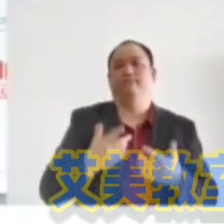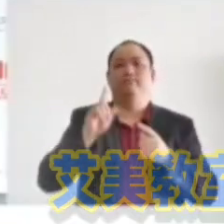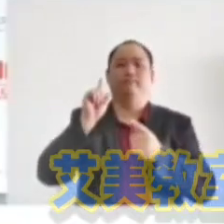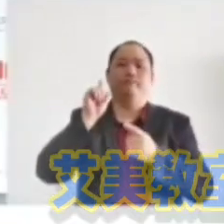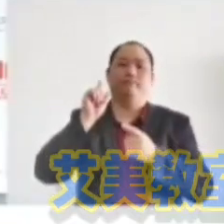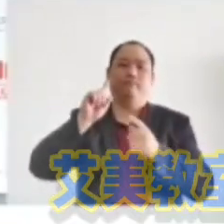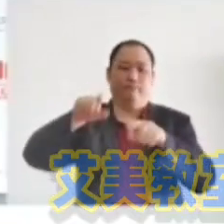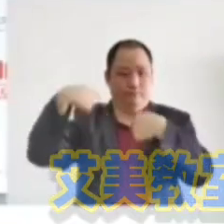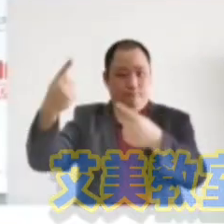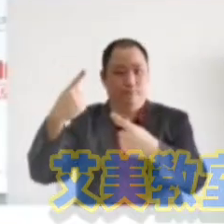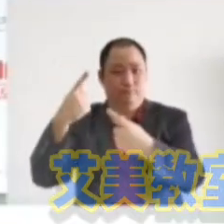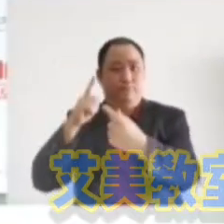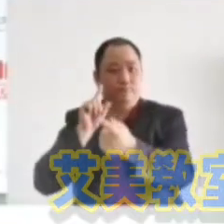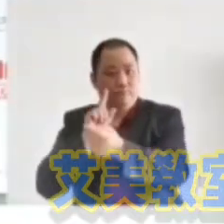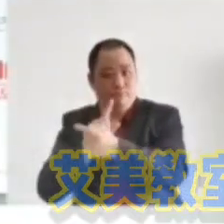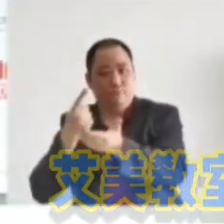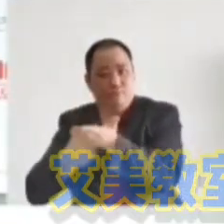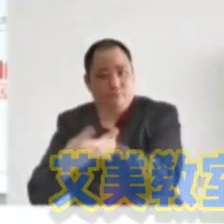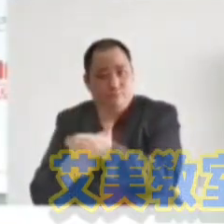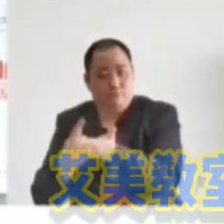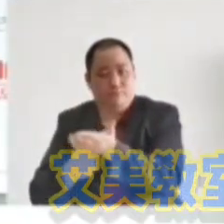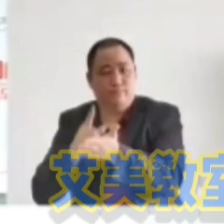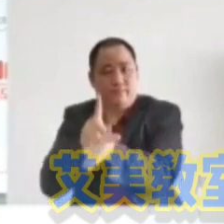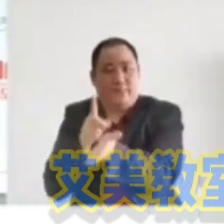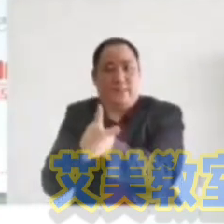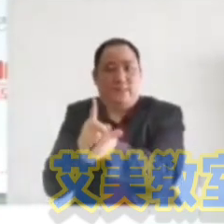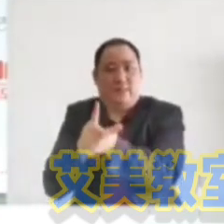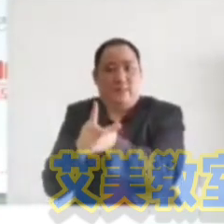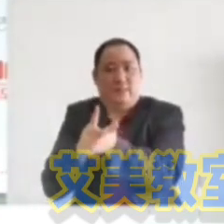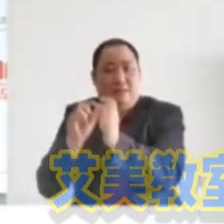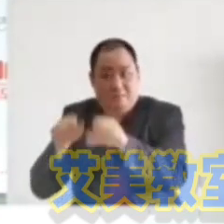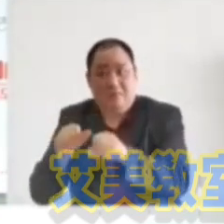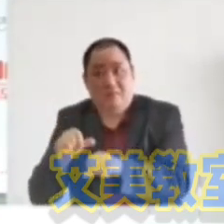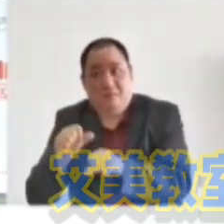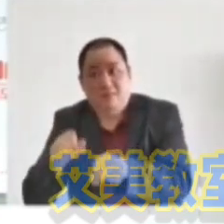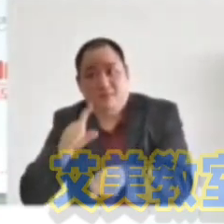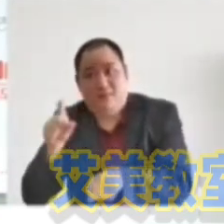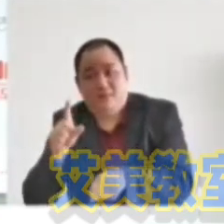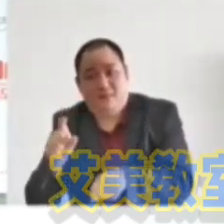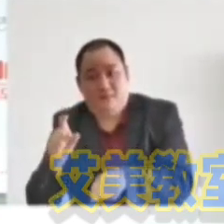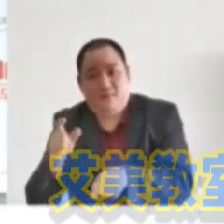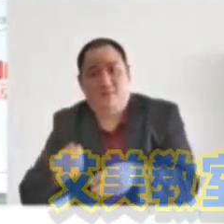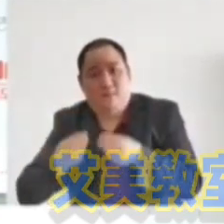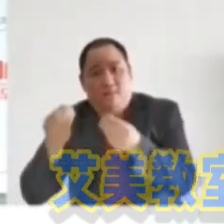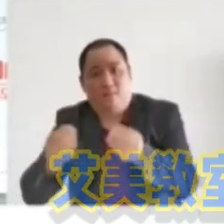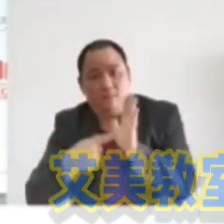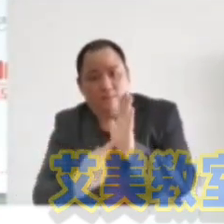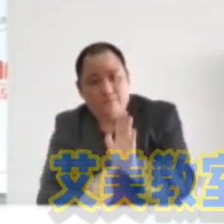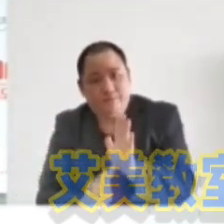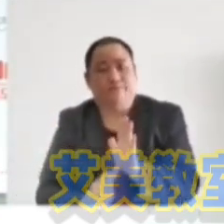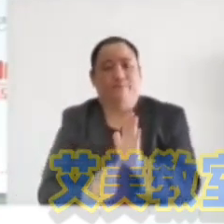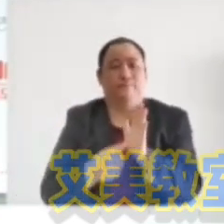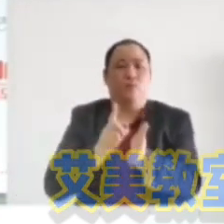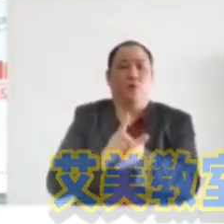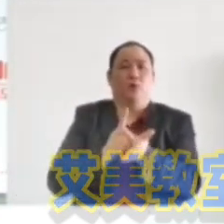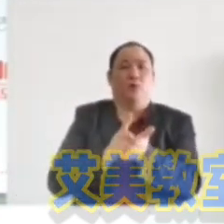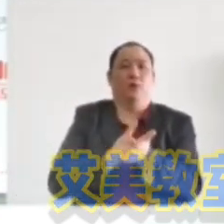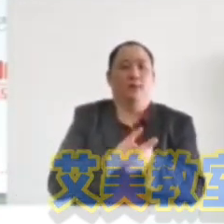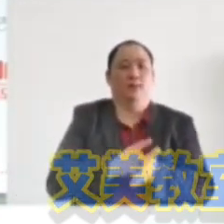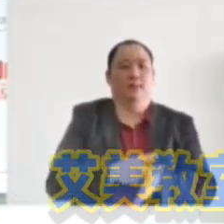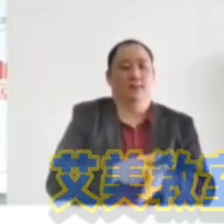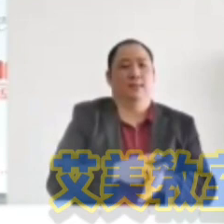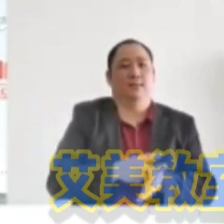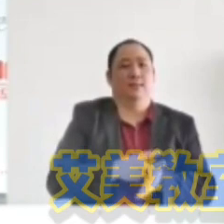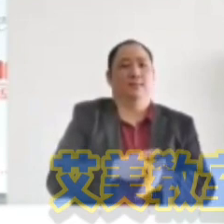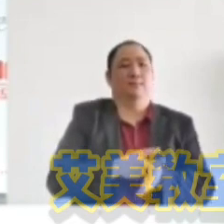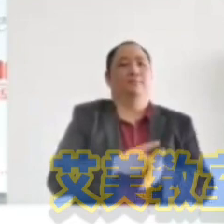一个人都可以吃，除了刚才我所说的那些要需要去咨询专业意见的。所以这个就是我们 Hemoglobin